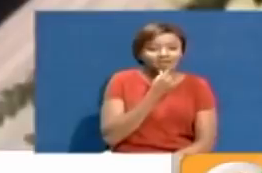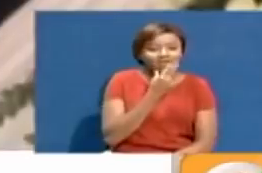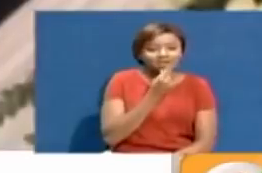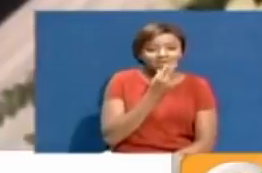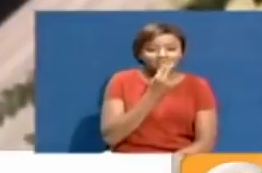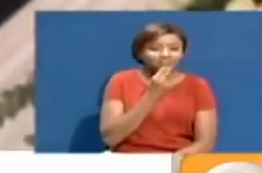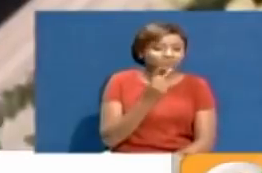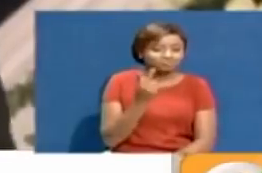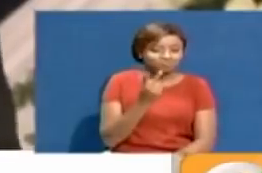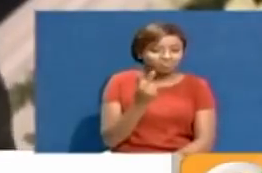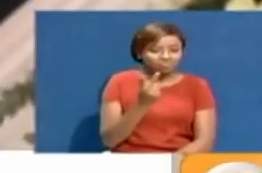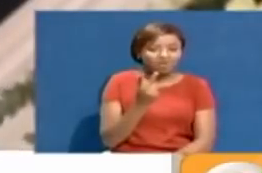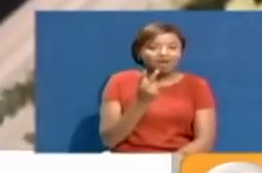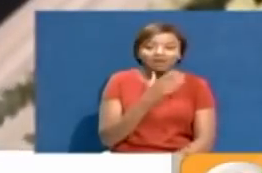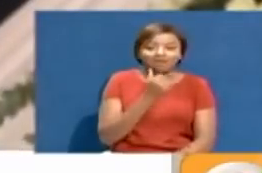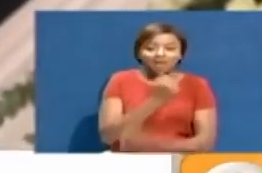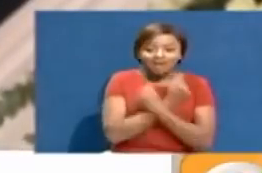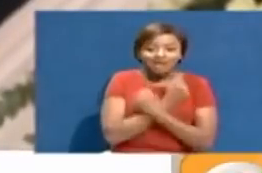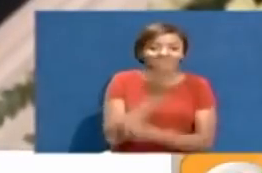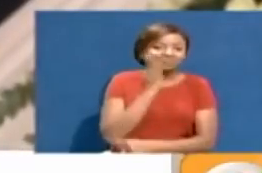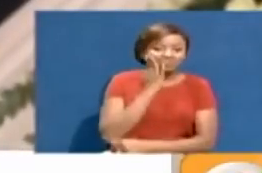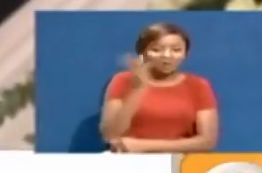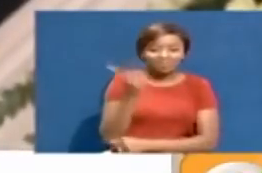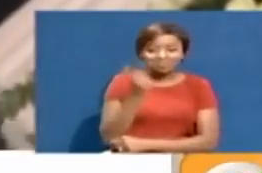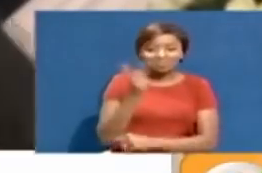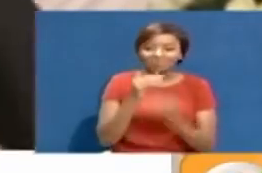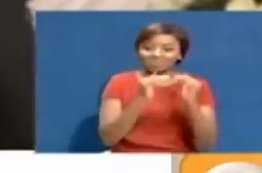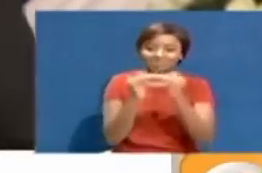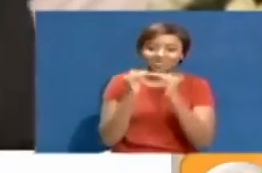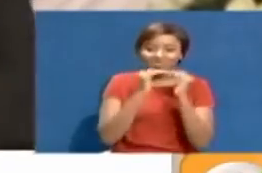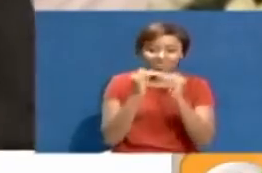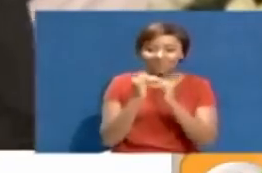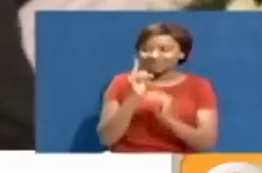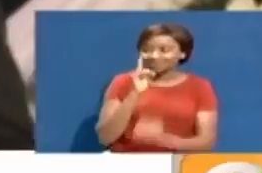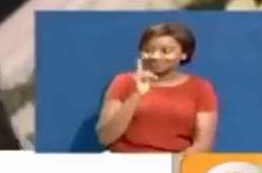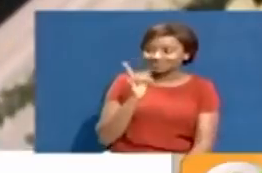equally. And what surprised me is that he even understood this one's of